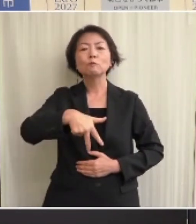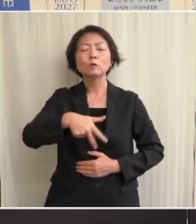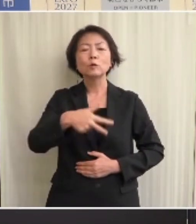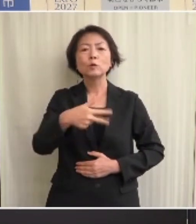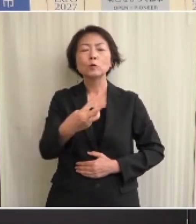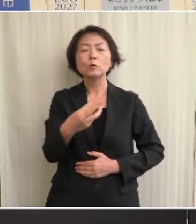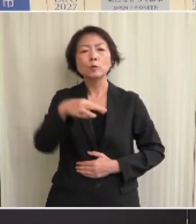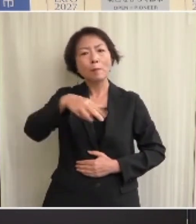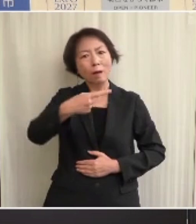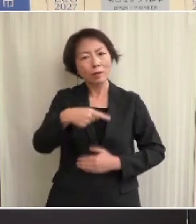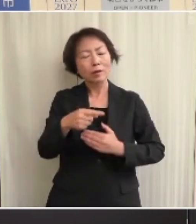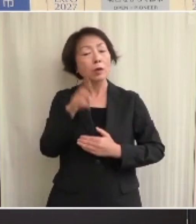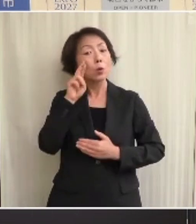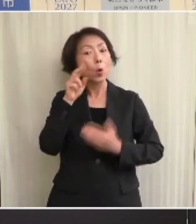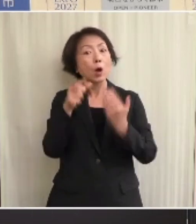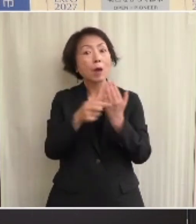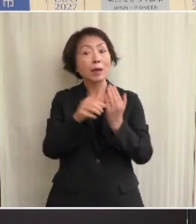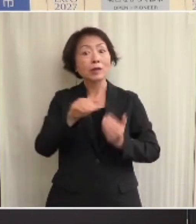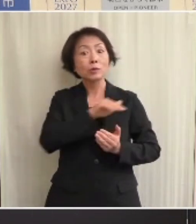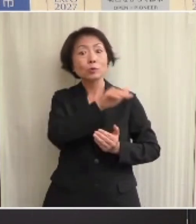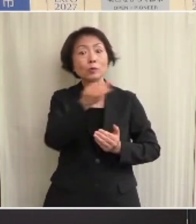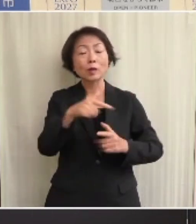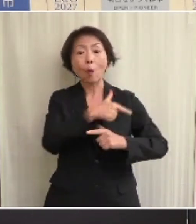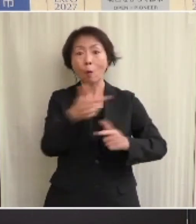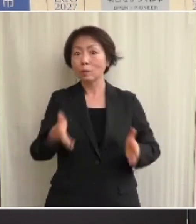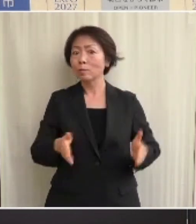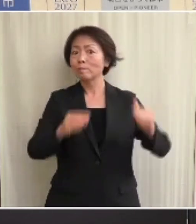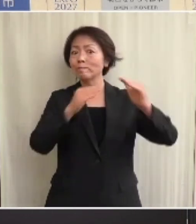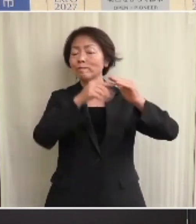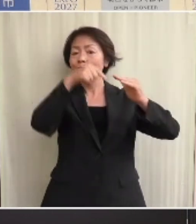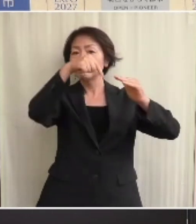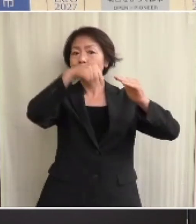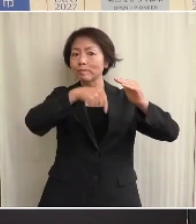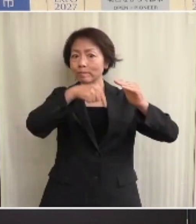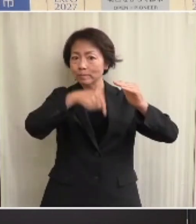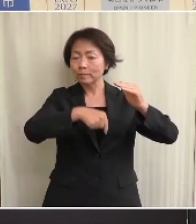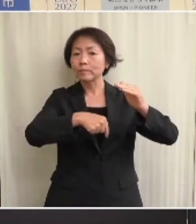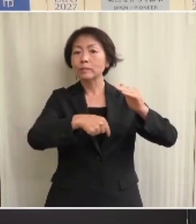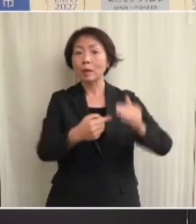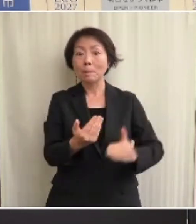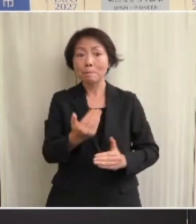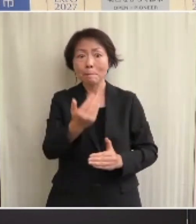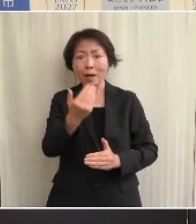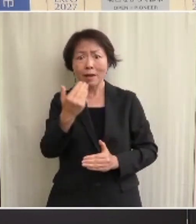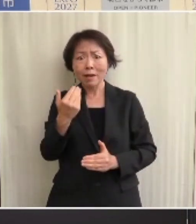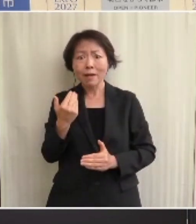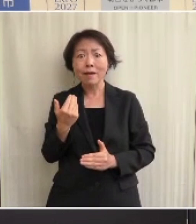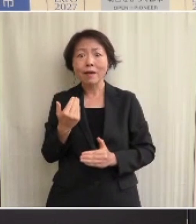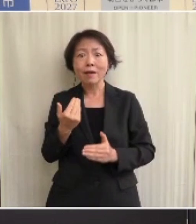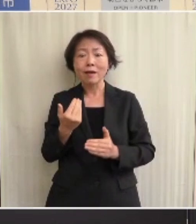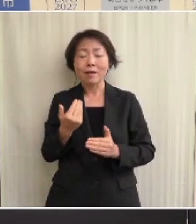ニューマンとかですね、こういったところはですね、前回の、